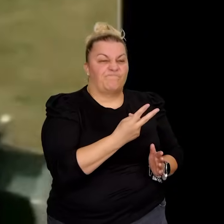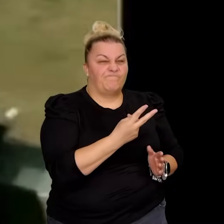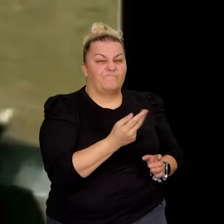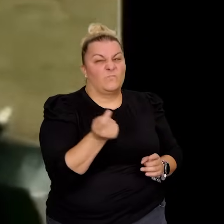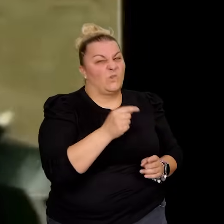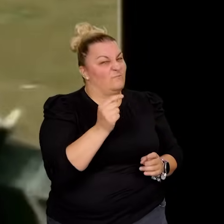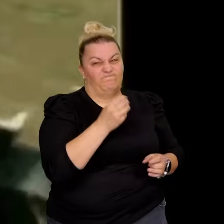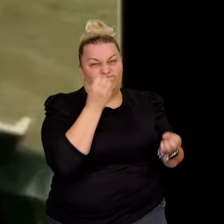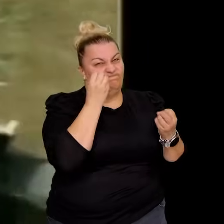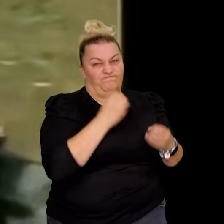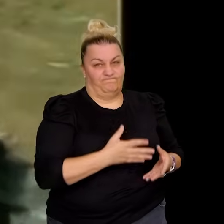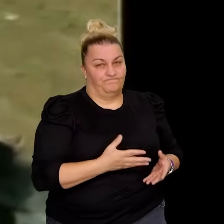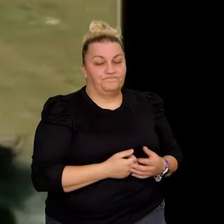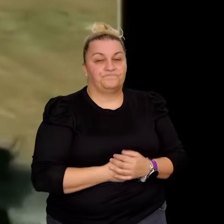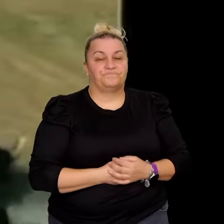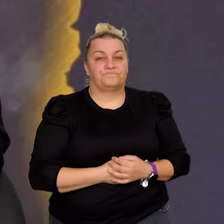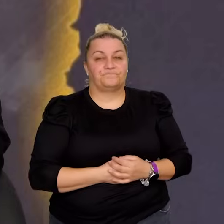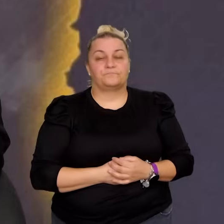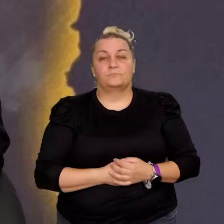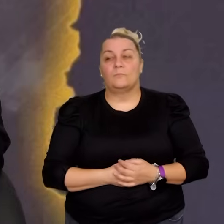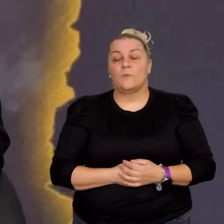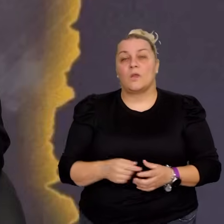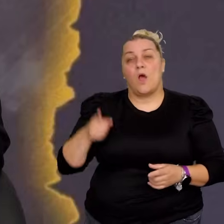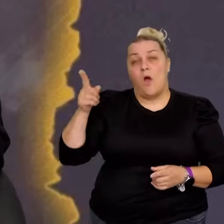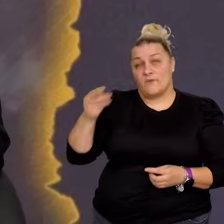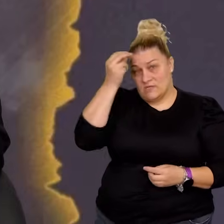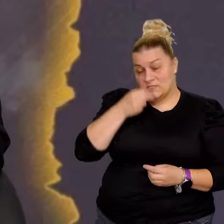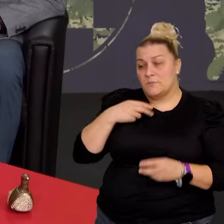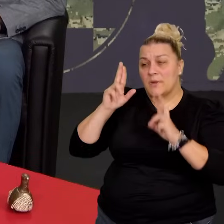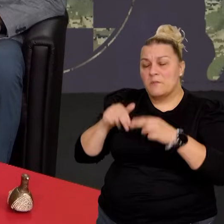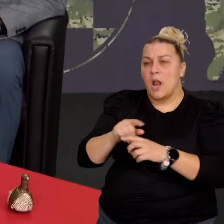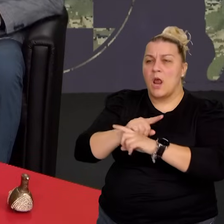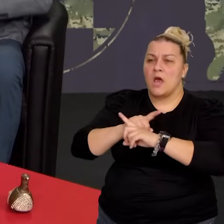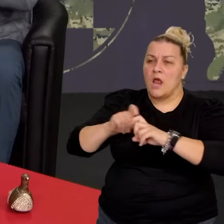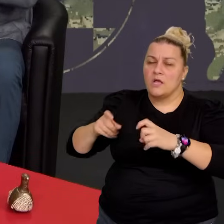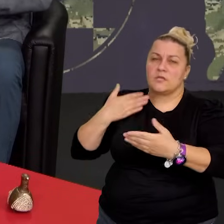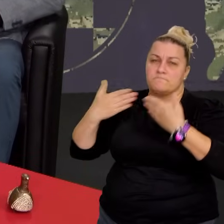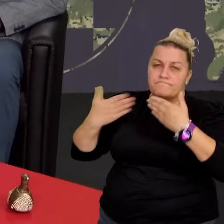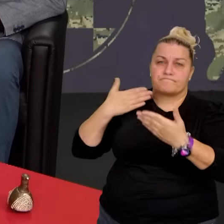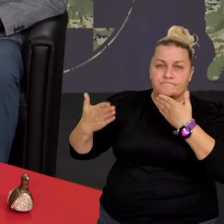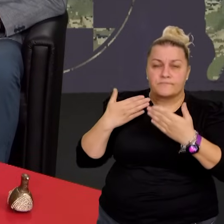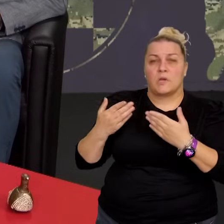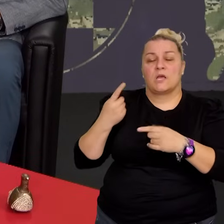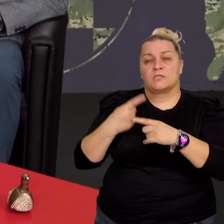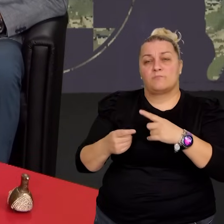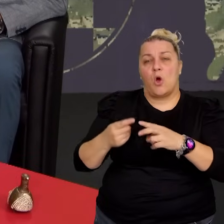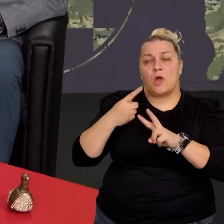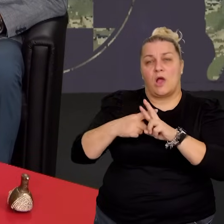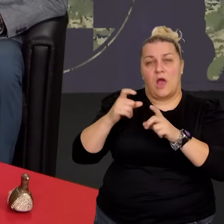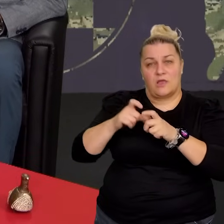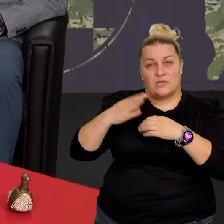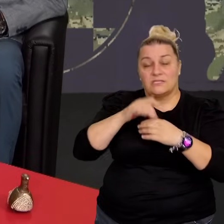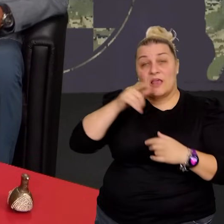neće izaći na dobro. Okolni Srbi su imali razne mitinge, znamo, nakon dolaska HDZ-a i doktora